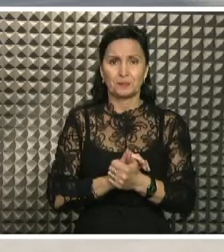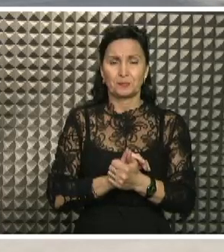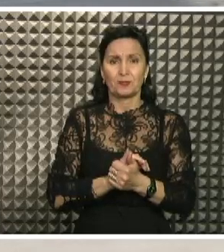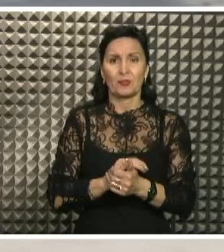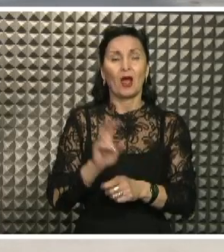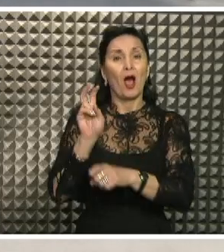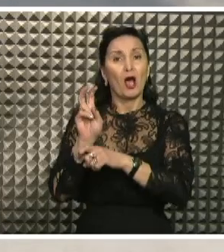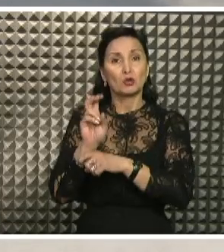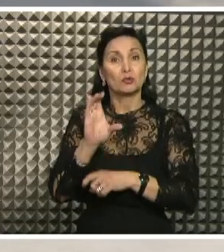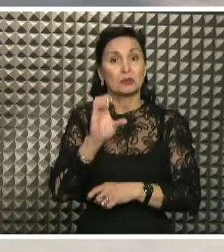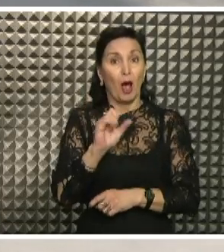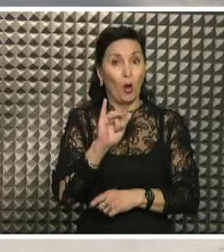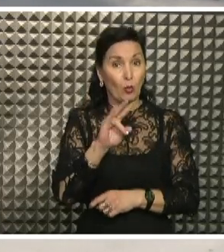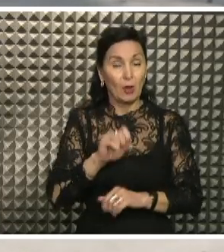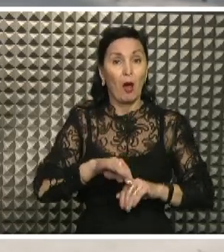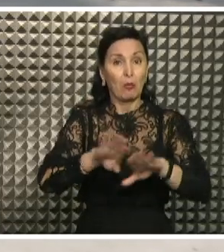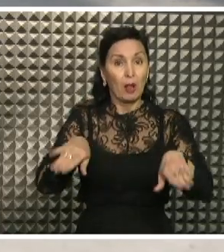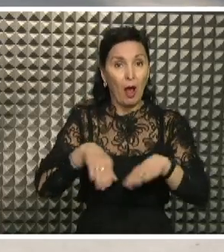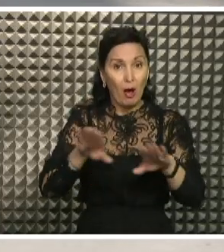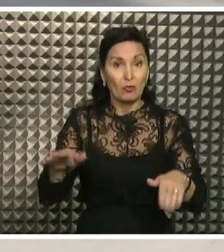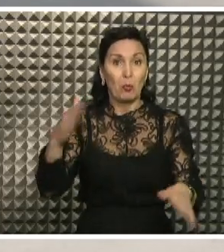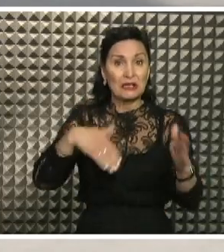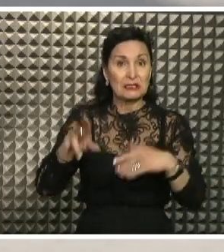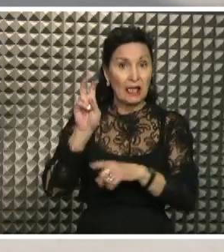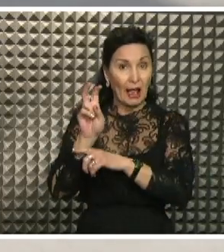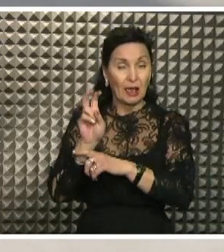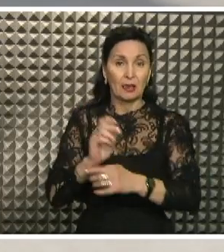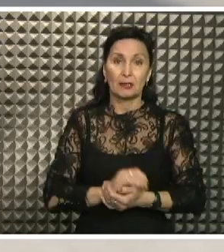Купаюсь. Хожу в сауну, плаваю в бассейн.